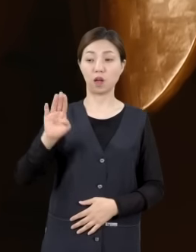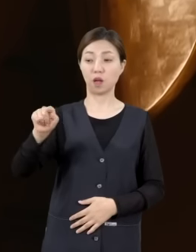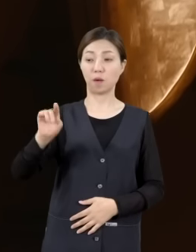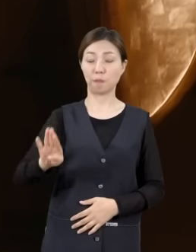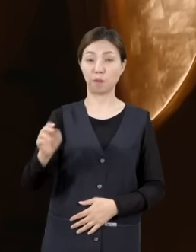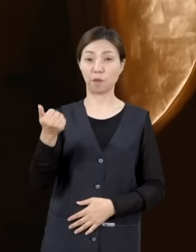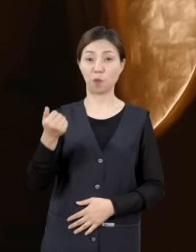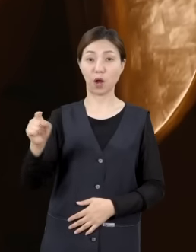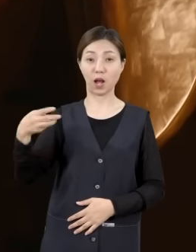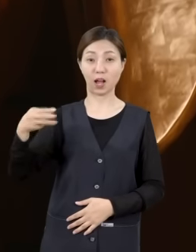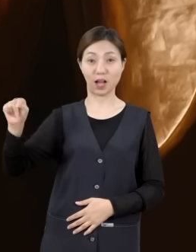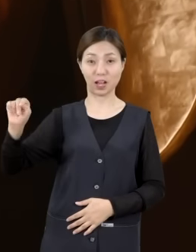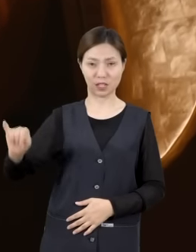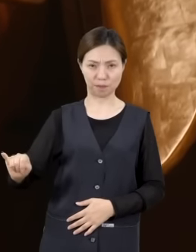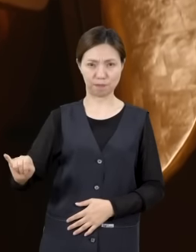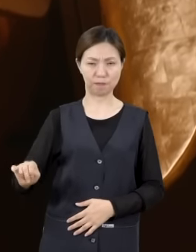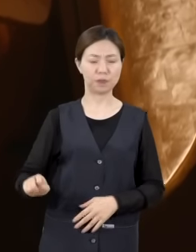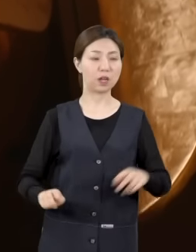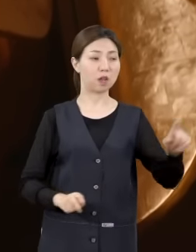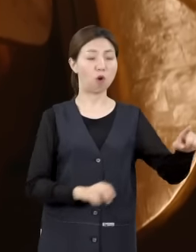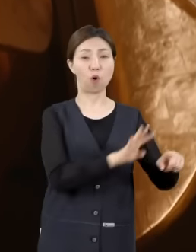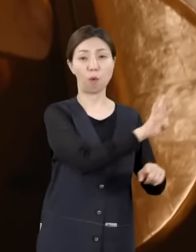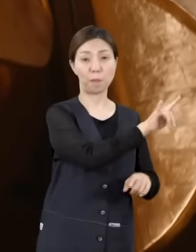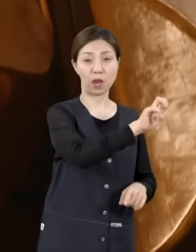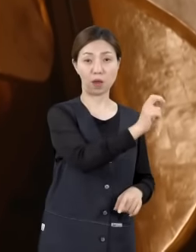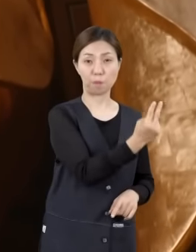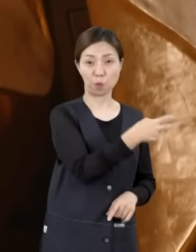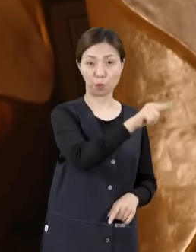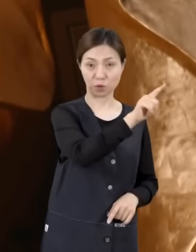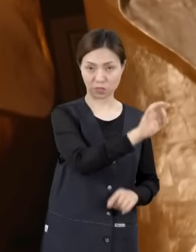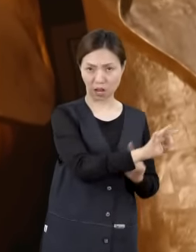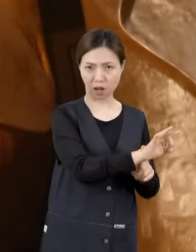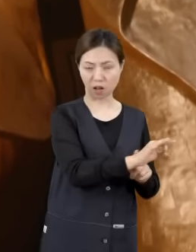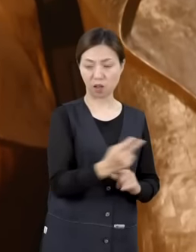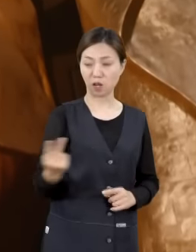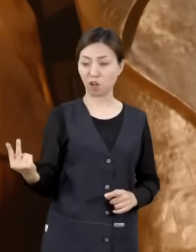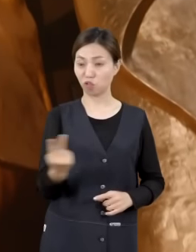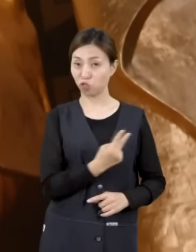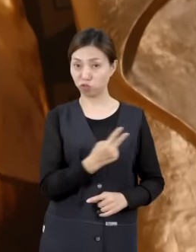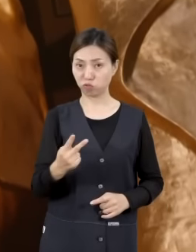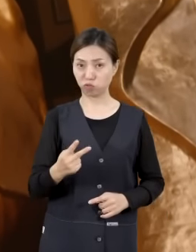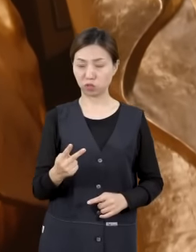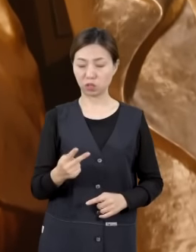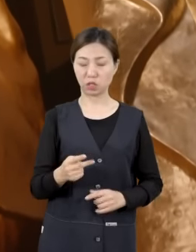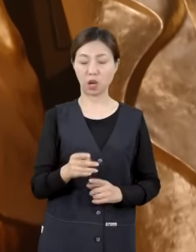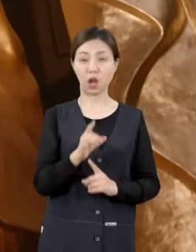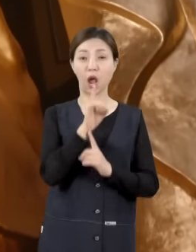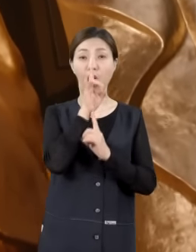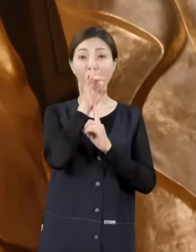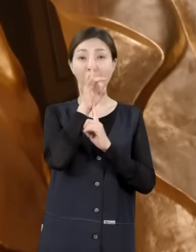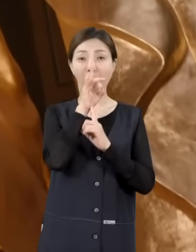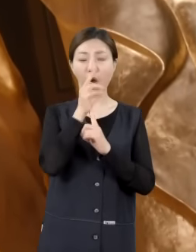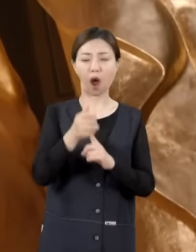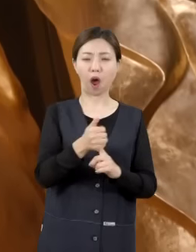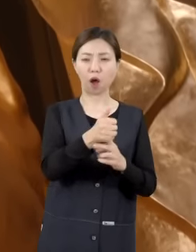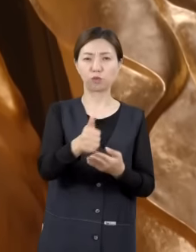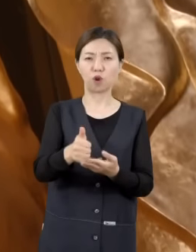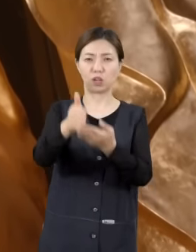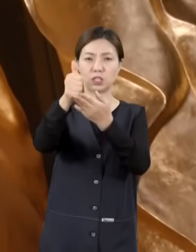보살과 대묘 보살님 두 분이 가운데 미륵 부처님을